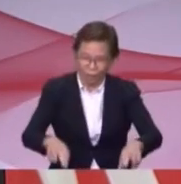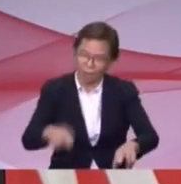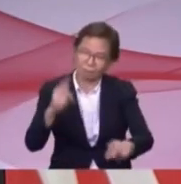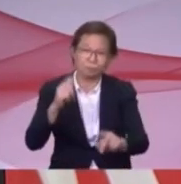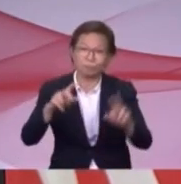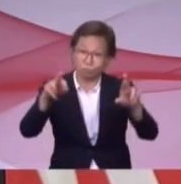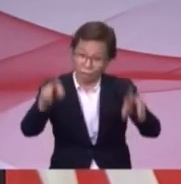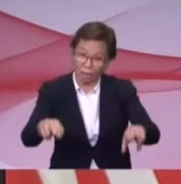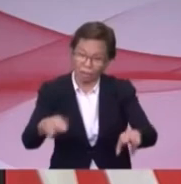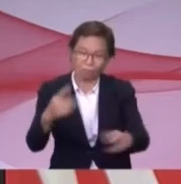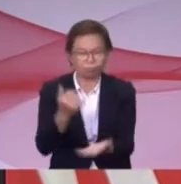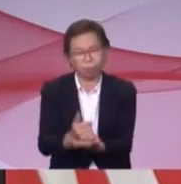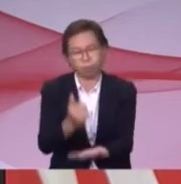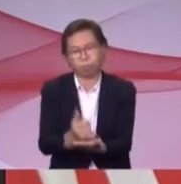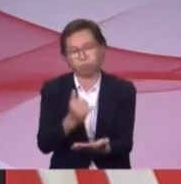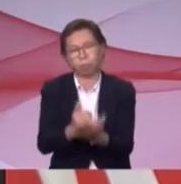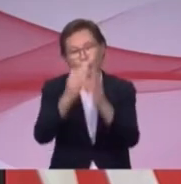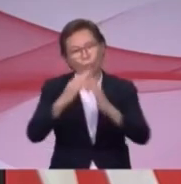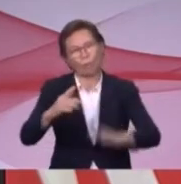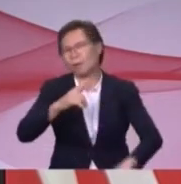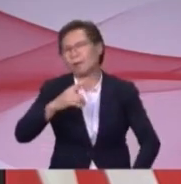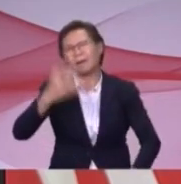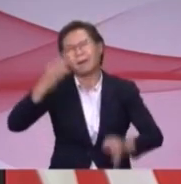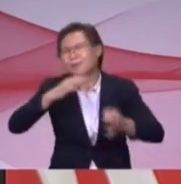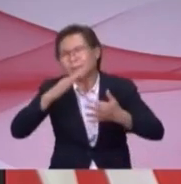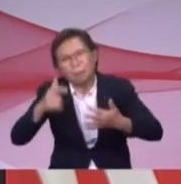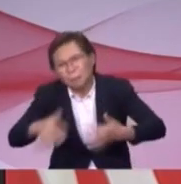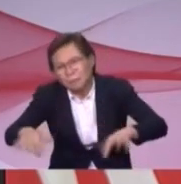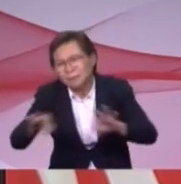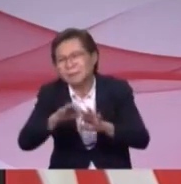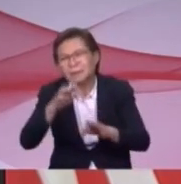jika tiada keperluan untuk keluar.